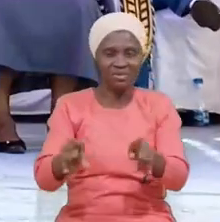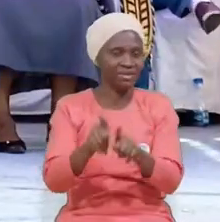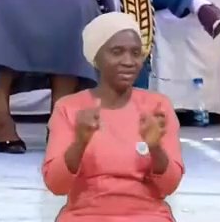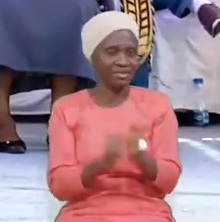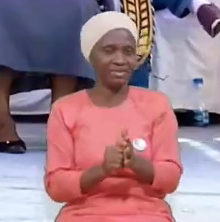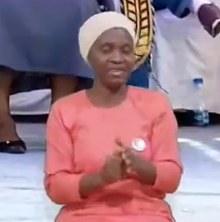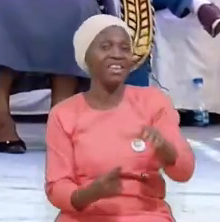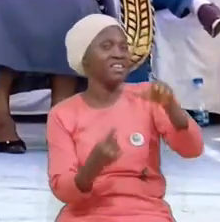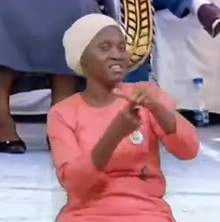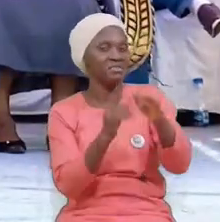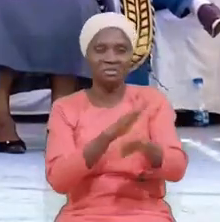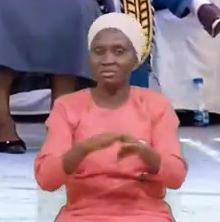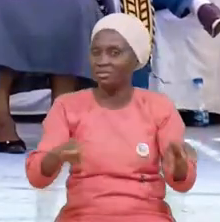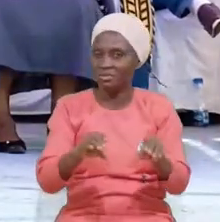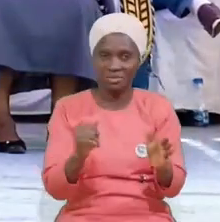Seuls les héros le font.